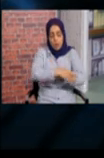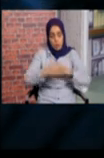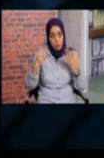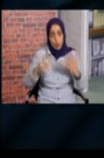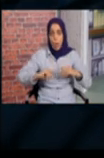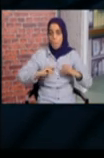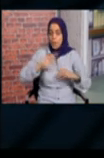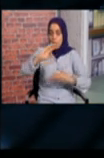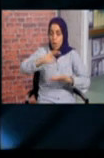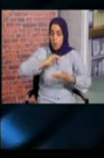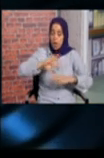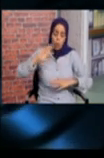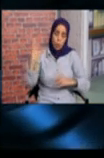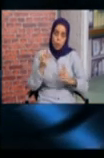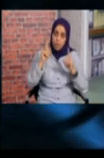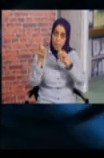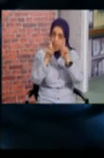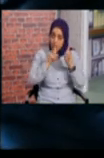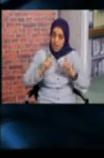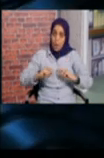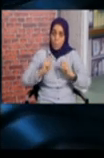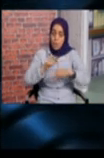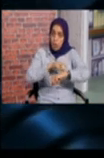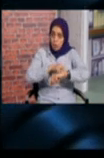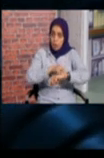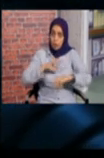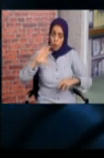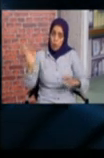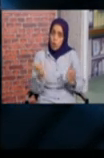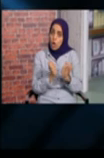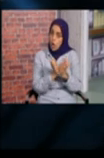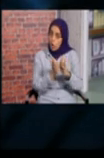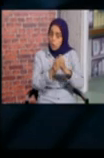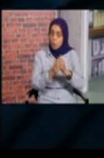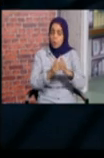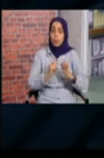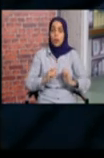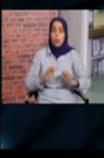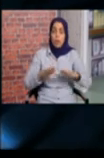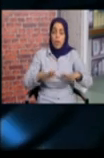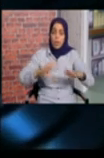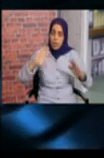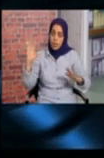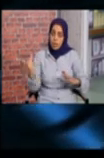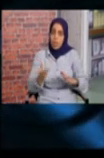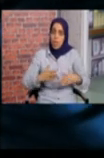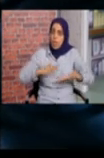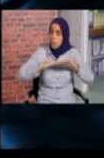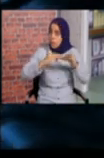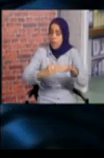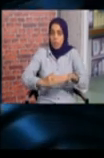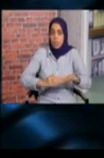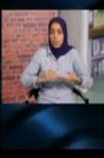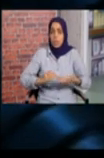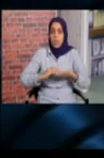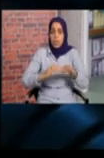كل الاستفسارات والاسئله سواء من المريض او اسرته حوالين اي احتياجات هم بيحتاجوها، سواء اذا